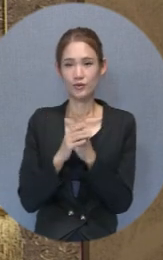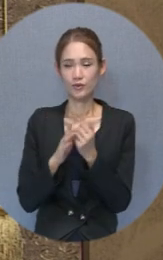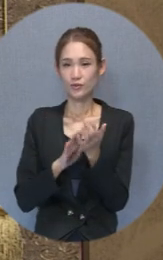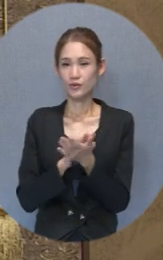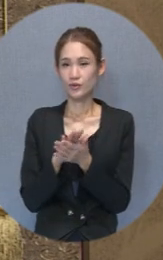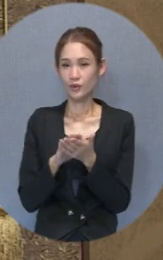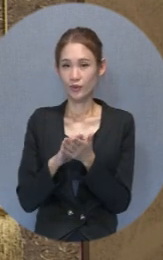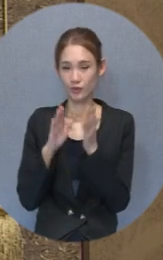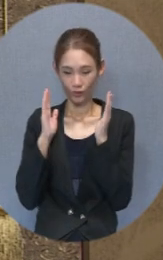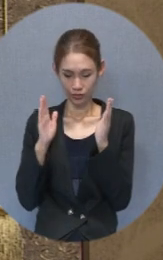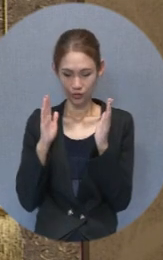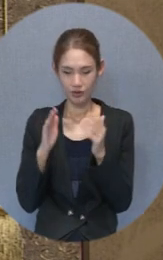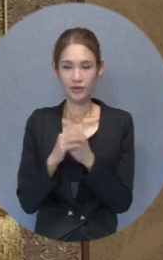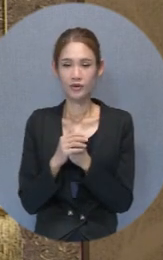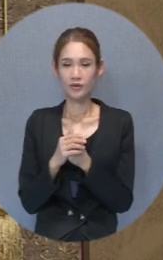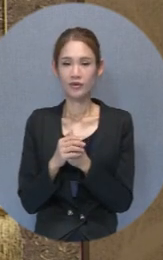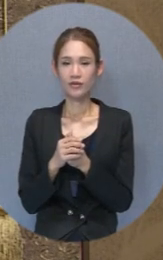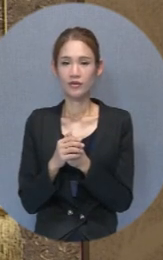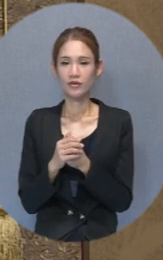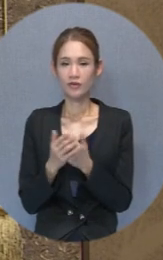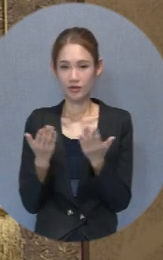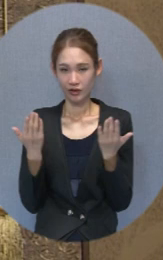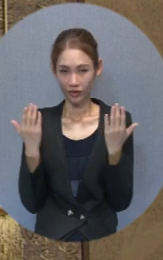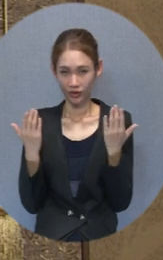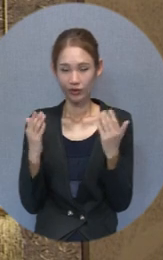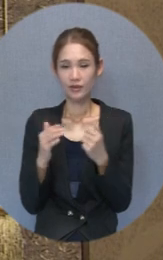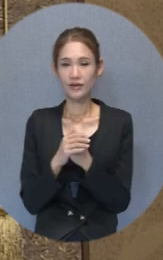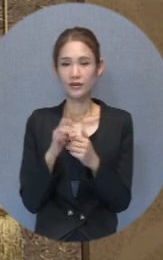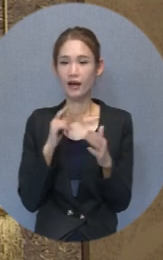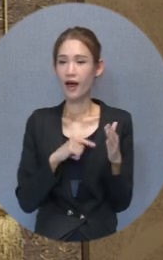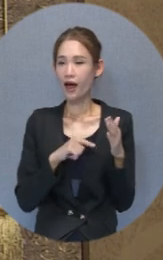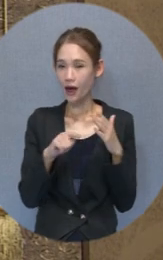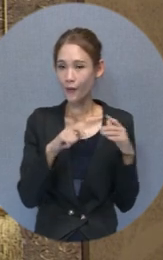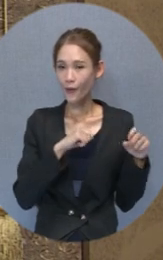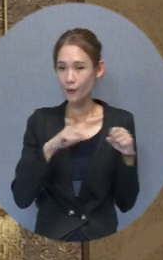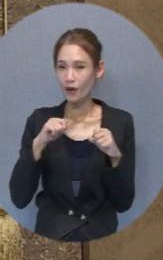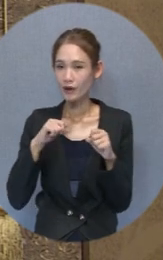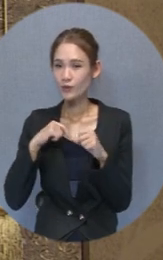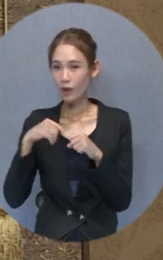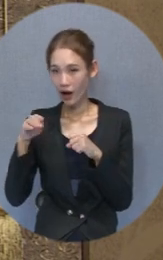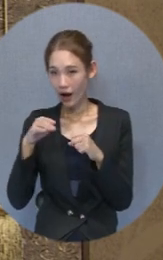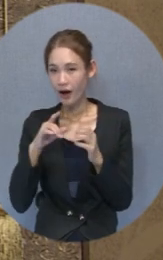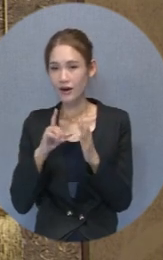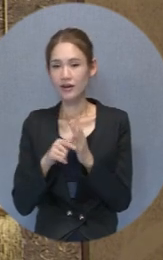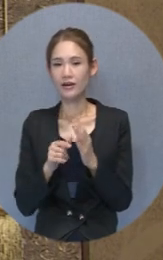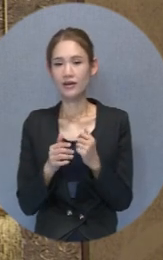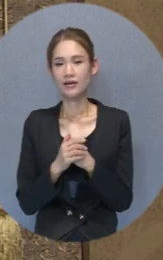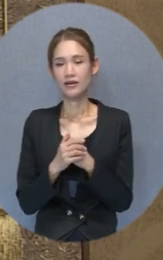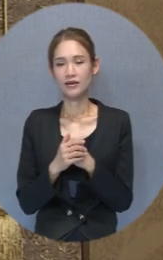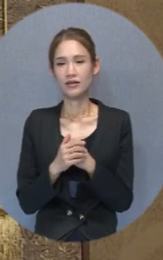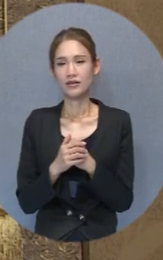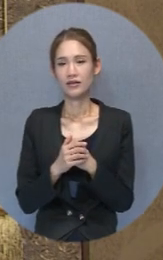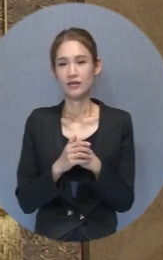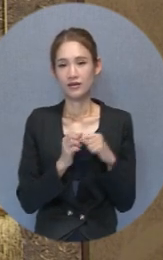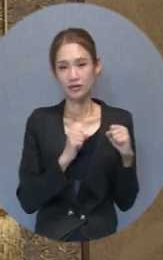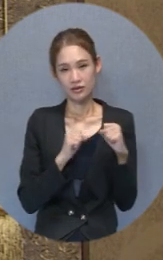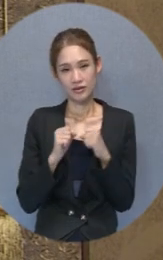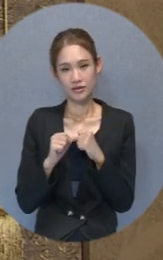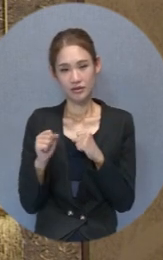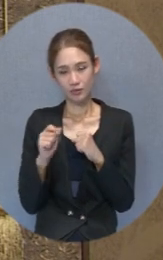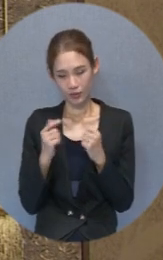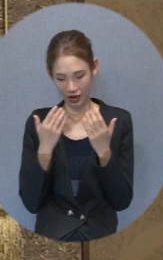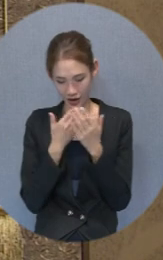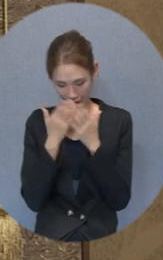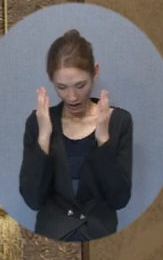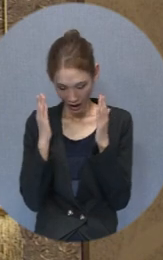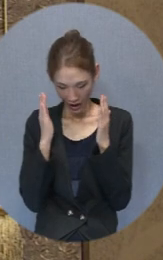놀이 수업이랑 네, 그리고 이제 학교에서는 야외 활동을 나갈 때나 무슨 활동하고 뭔가